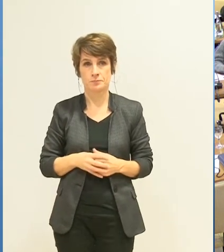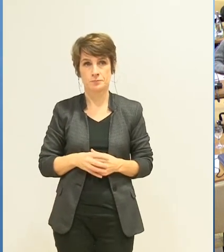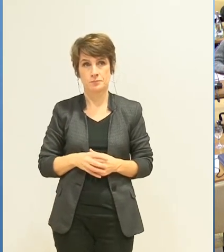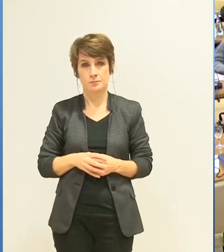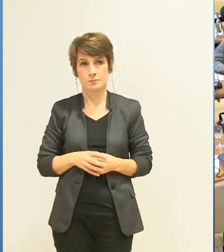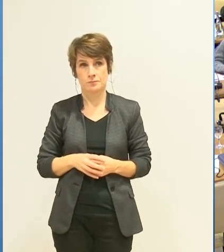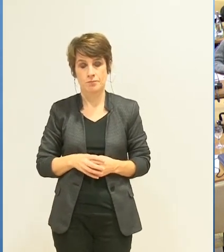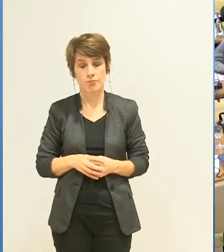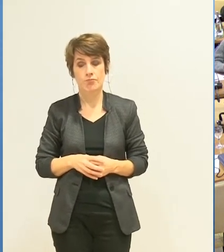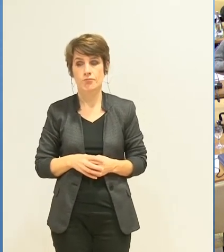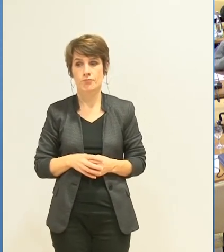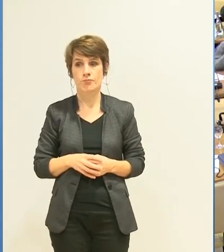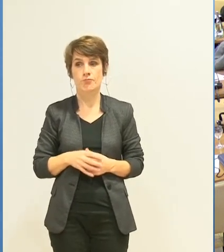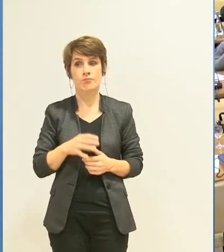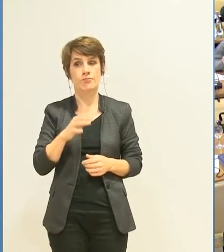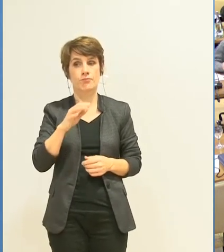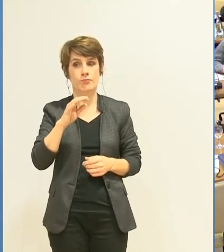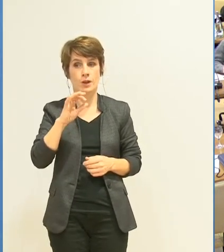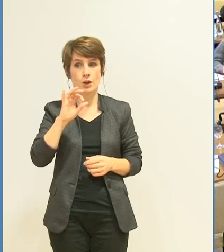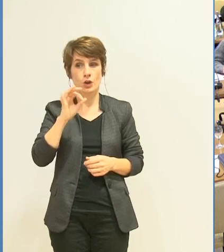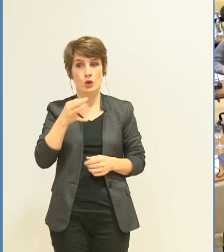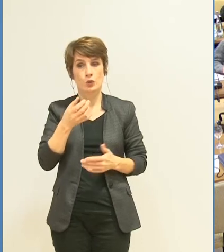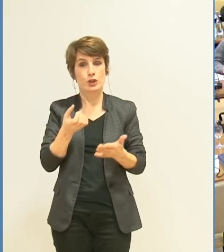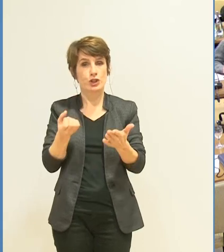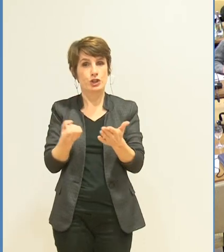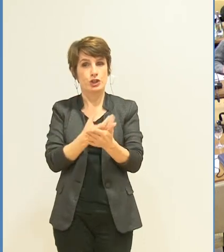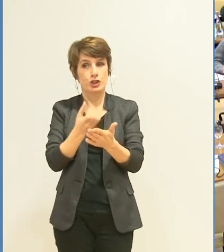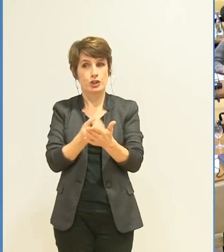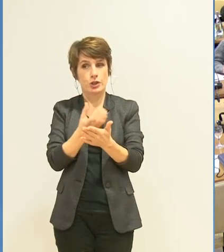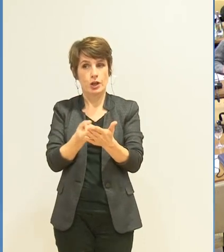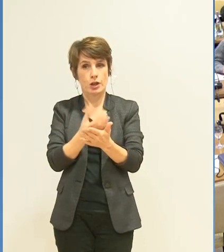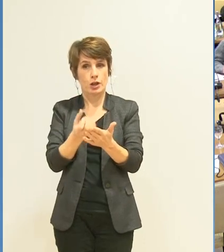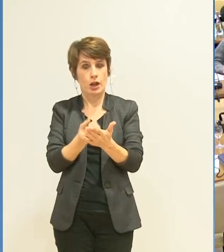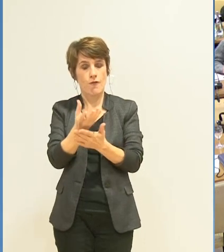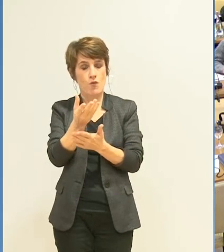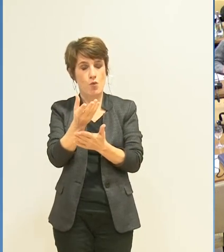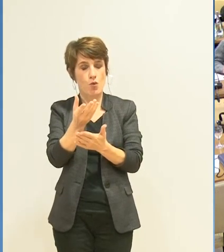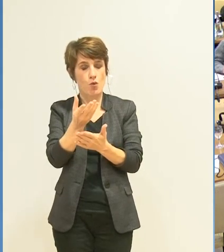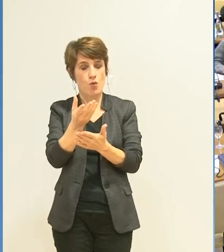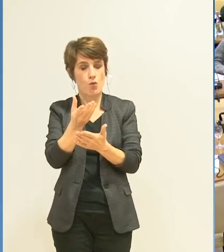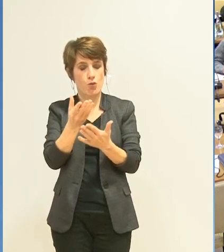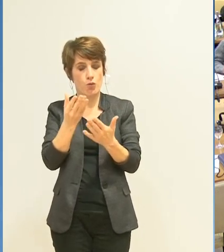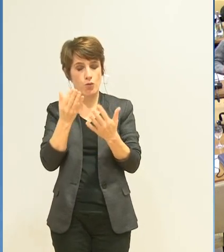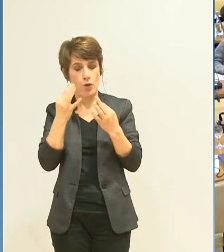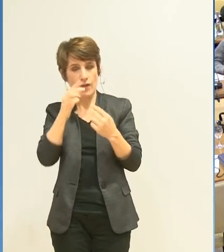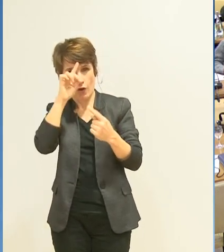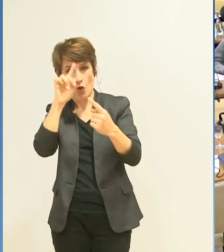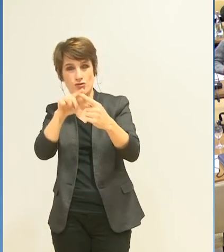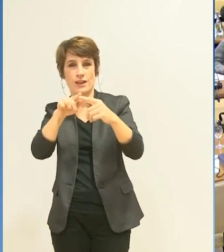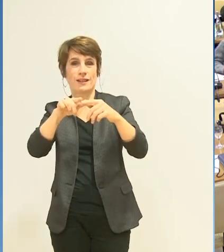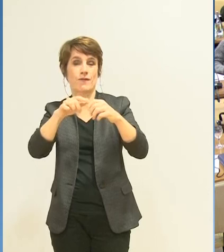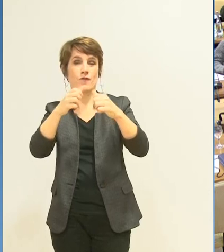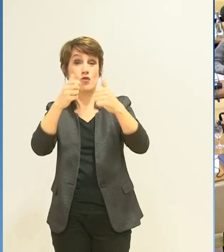juste quelques éléments qui en ce qui concerne les objets les objectifs de deux logements